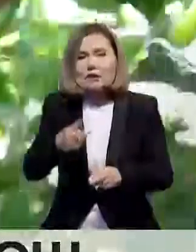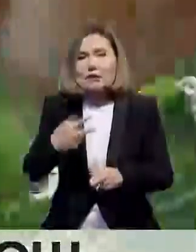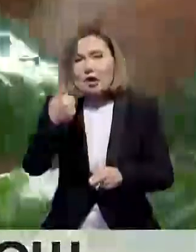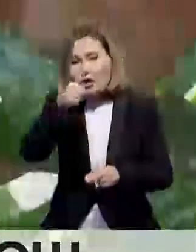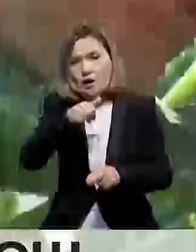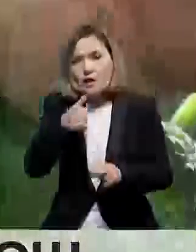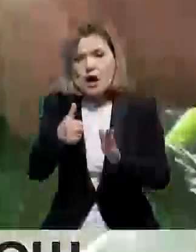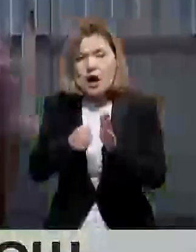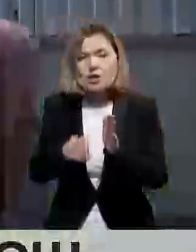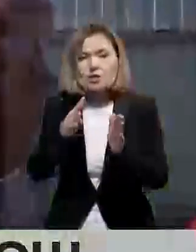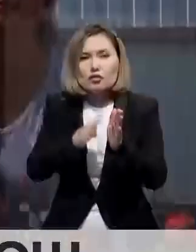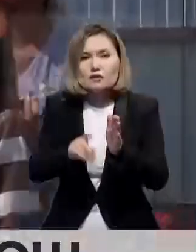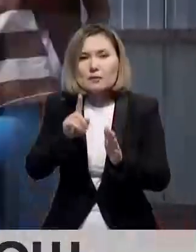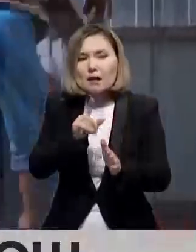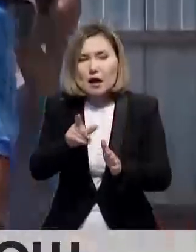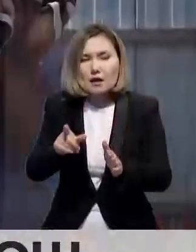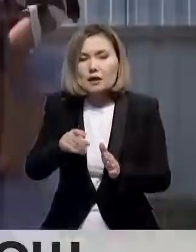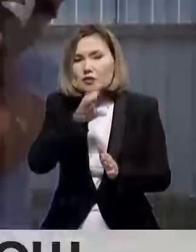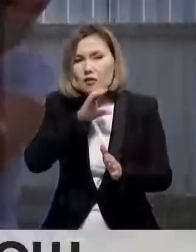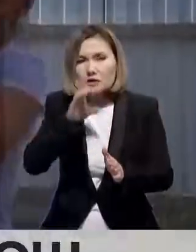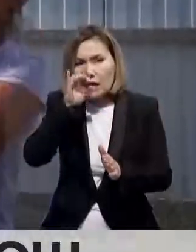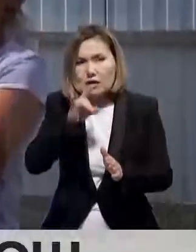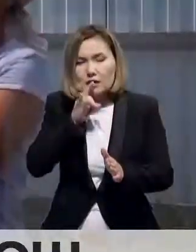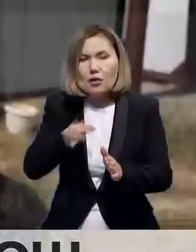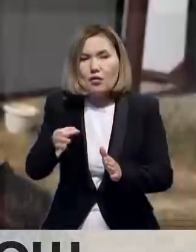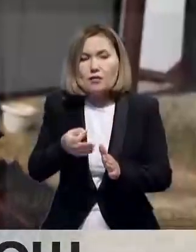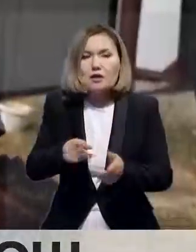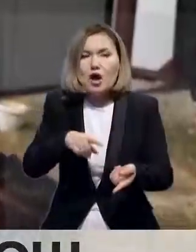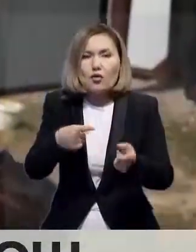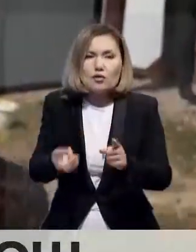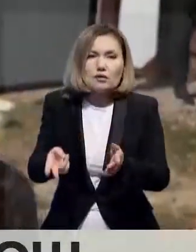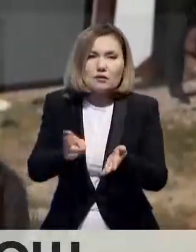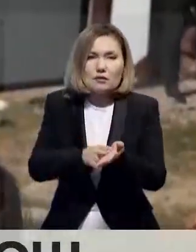691 адам көшіп барған. Жандос Жұмабек, Қуаныш Әбуов, Хабар 24, Түркістаннан.